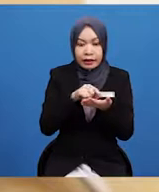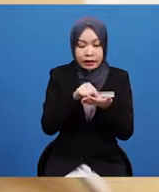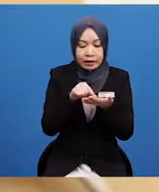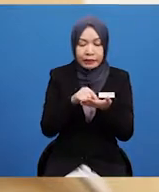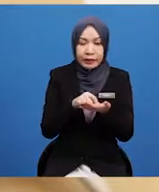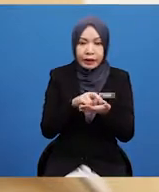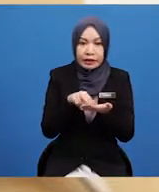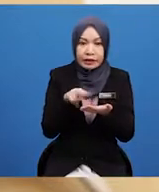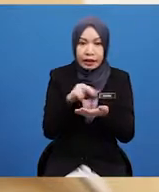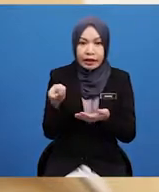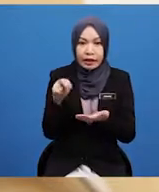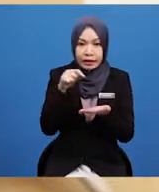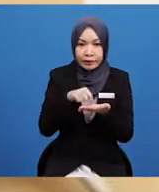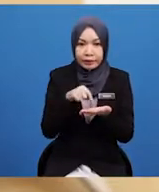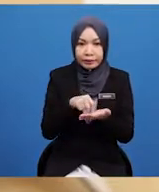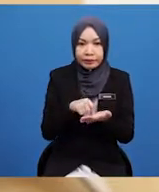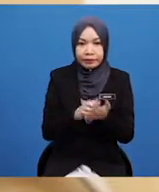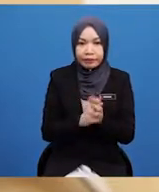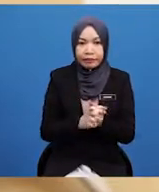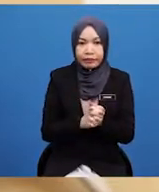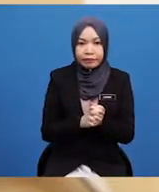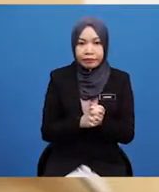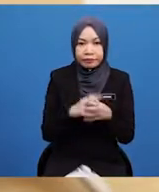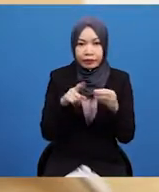tentang pernyataan politik kemerdekaan.